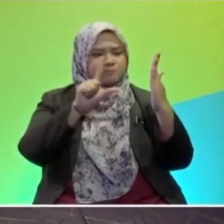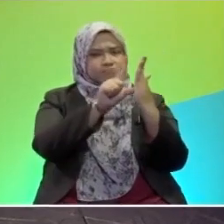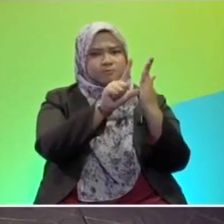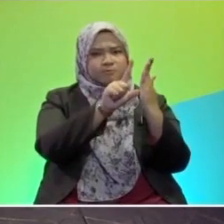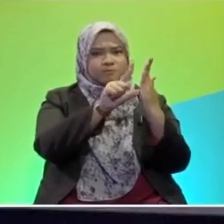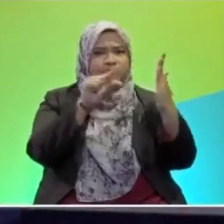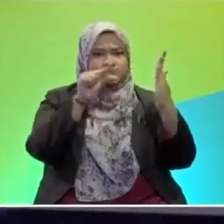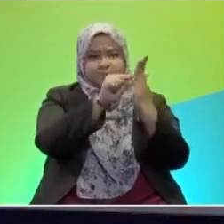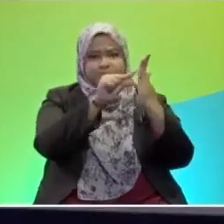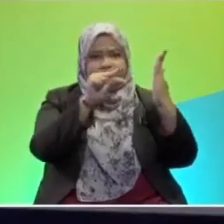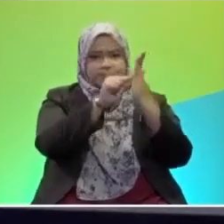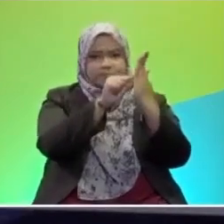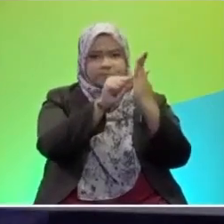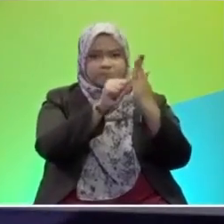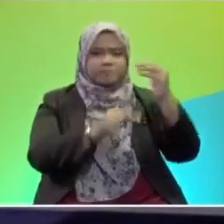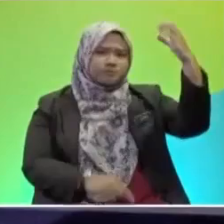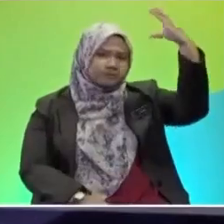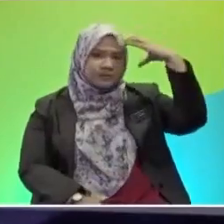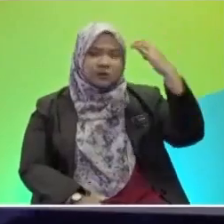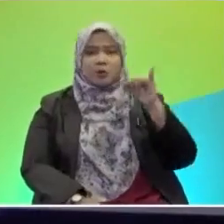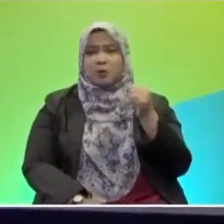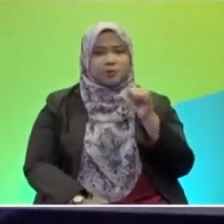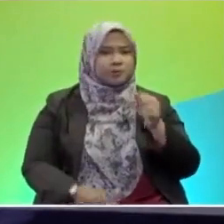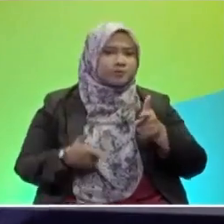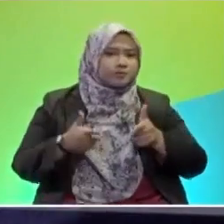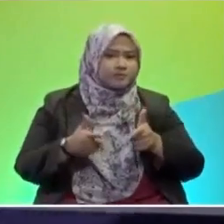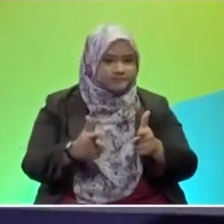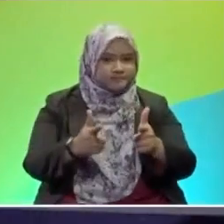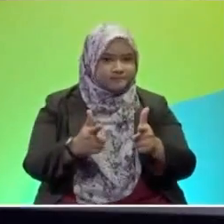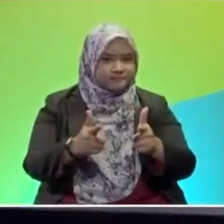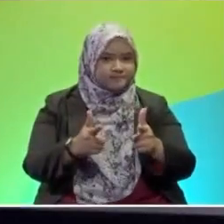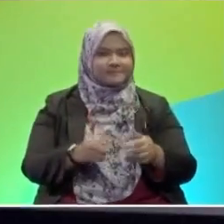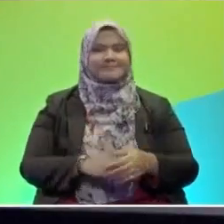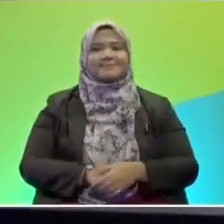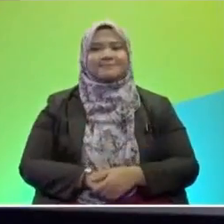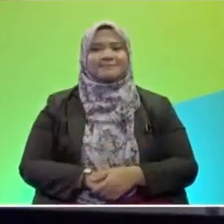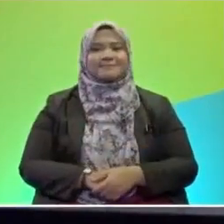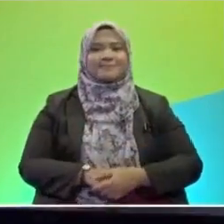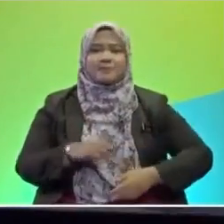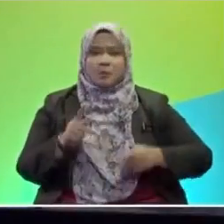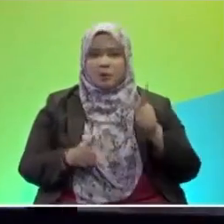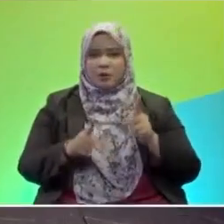semakin besar size bayang-bayang baik sekarang